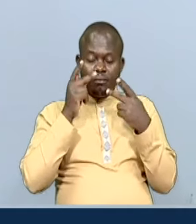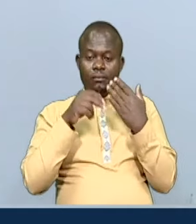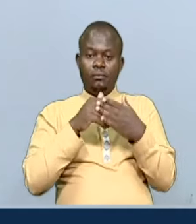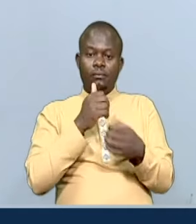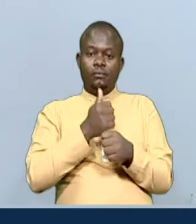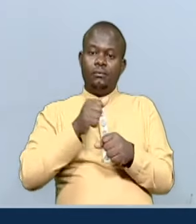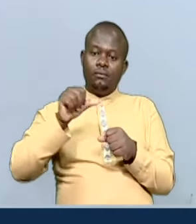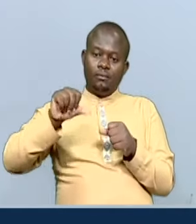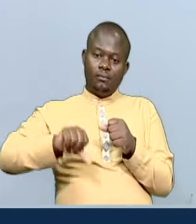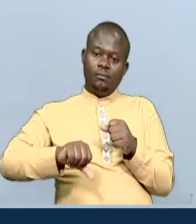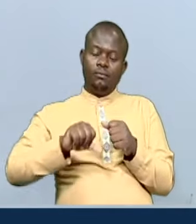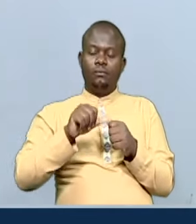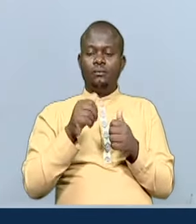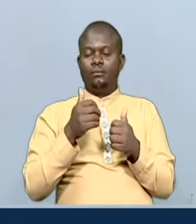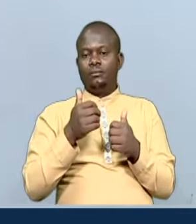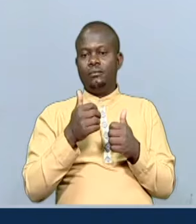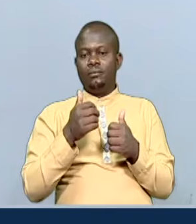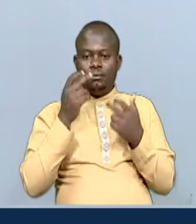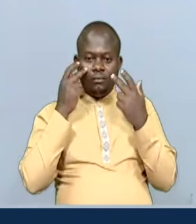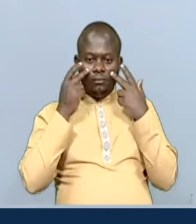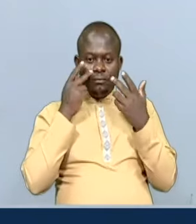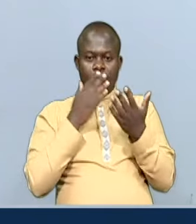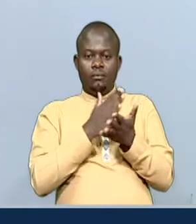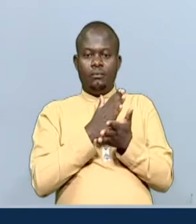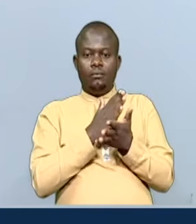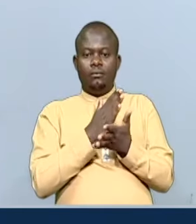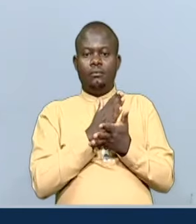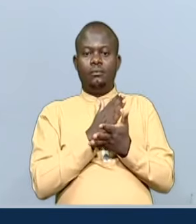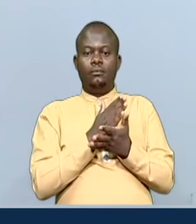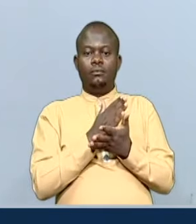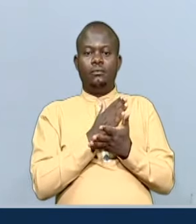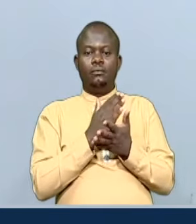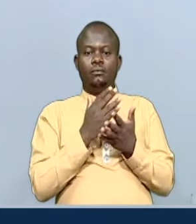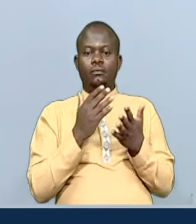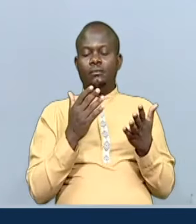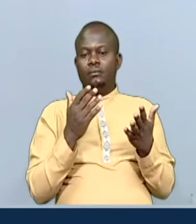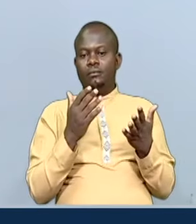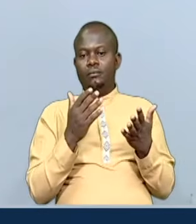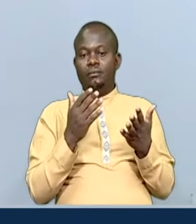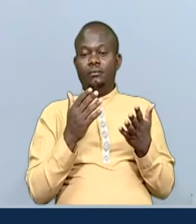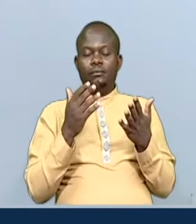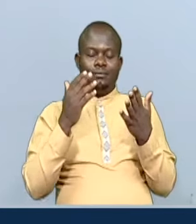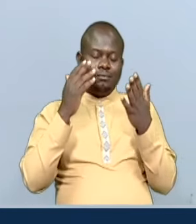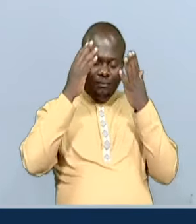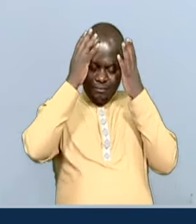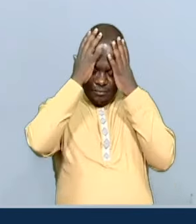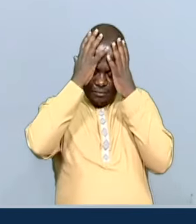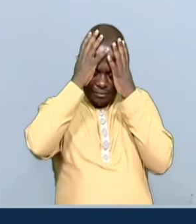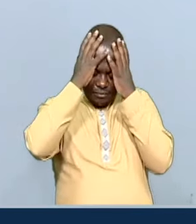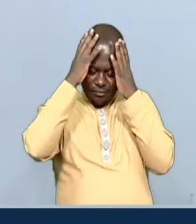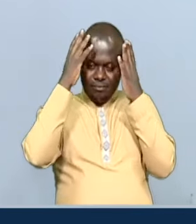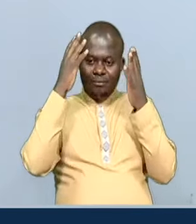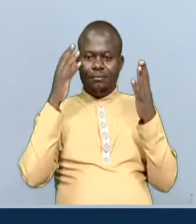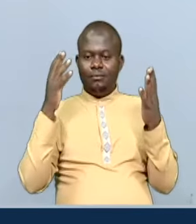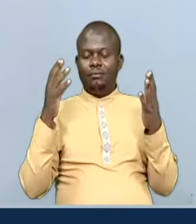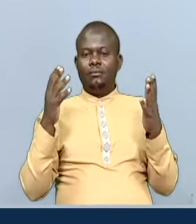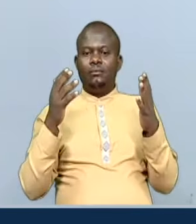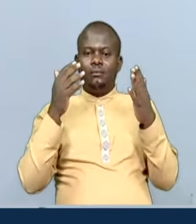bahemukiwe, usanga mu by'ukuri baguye mu kangaratete,